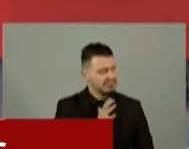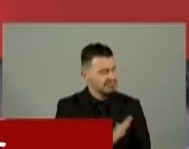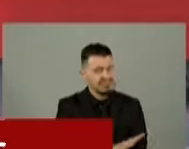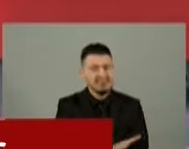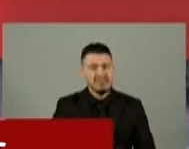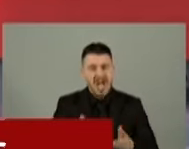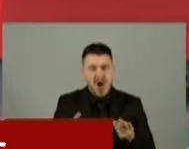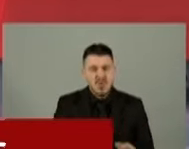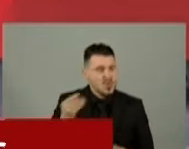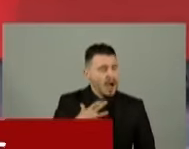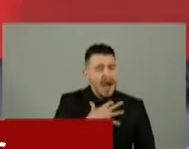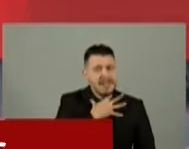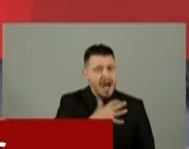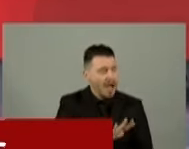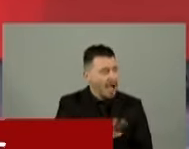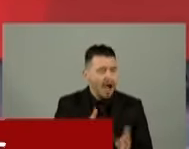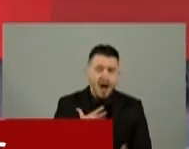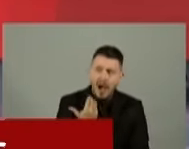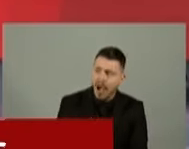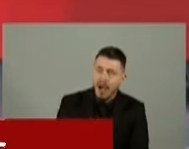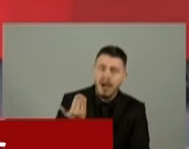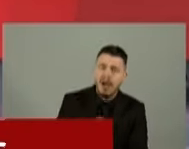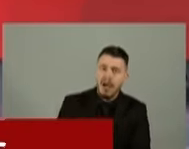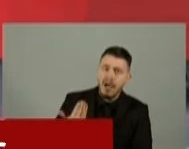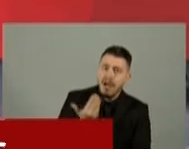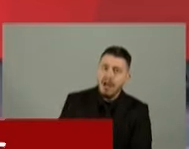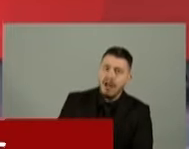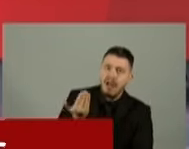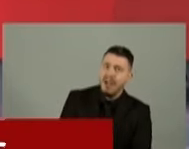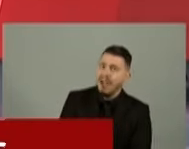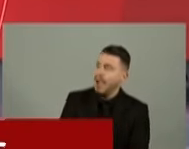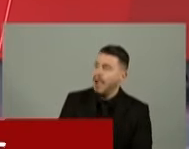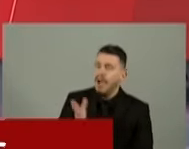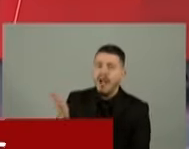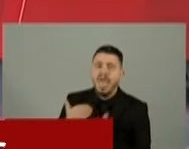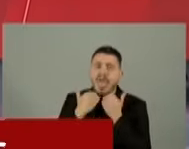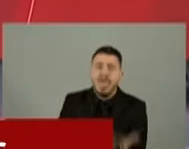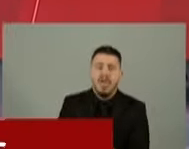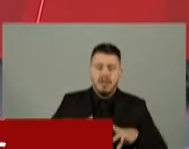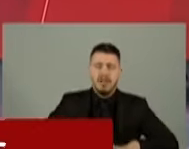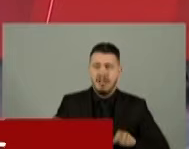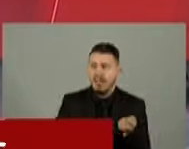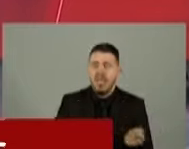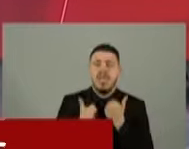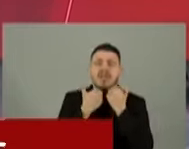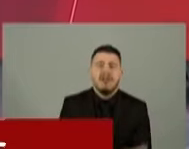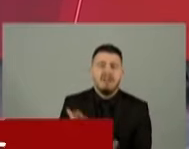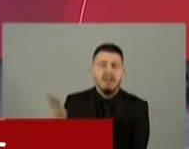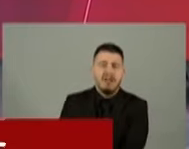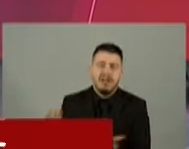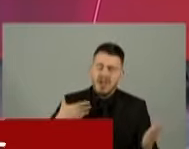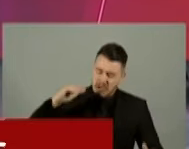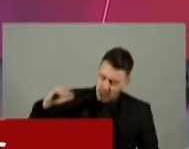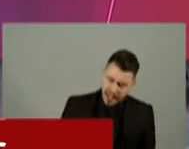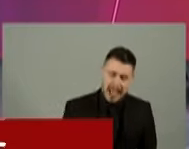και αυτή η συμμαχία, να το πούμε έτσι, το καλοκαίρι, που μάλλον εξηγούνταν περισσότερο από κάποιες εσωτερικές ισορροπίες. Ναι. Θα έχει λοιπόν τώρα πάρα πολύ ενδιαφέρον η σύγκρουση